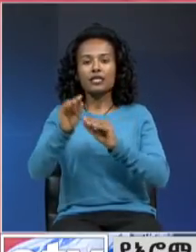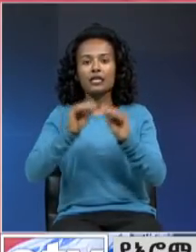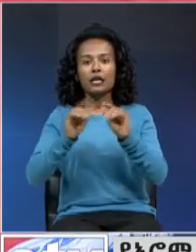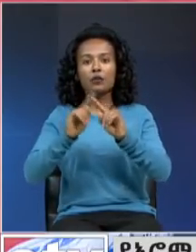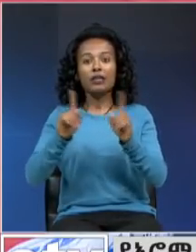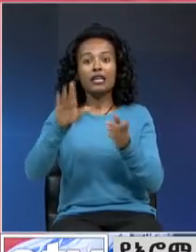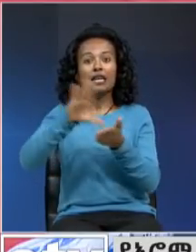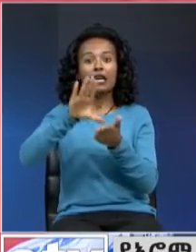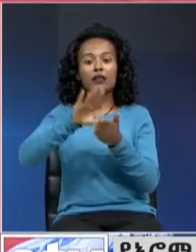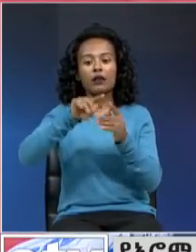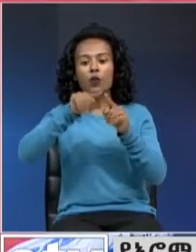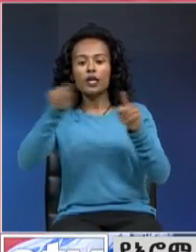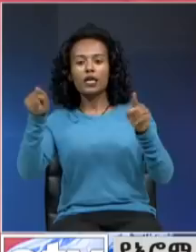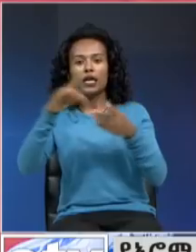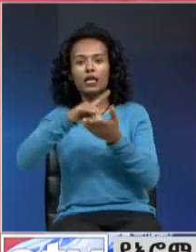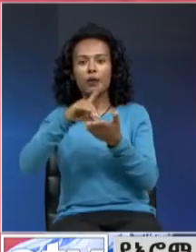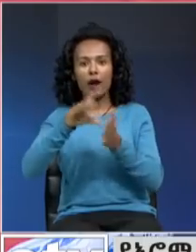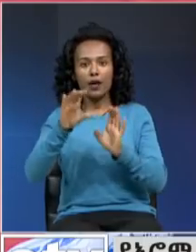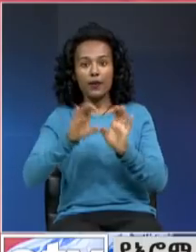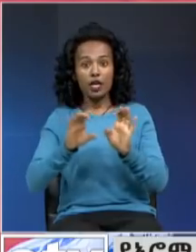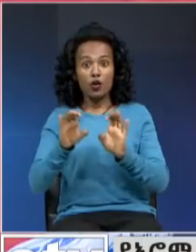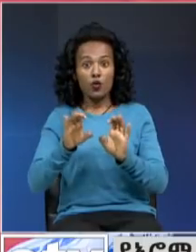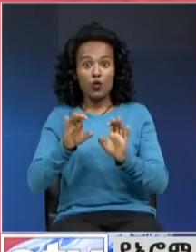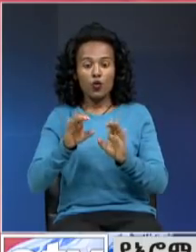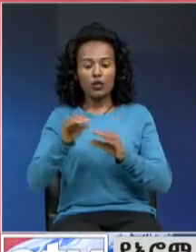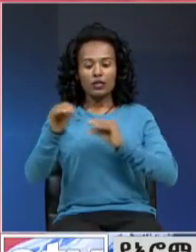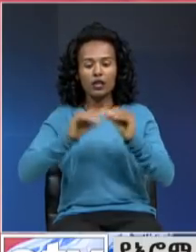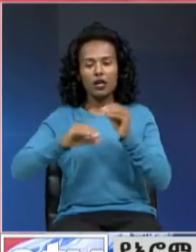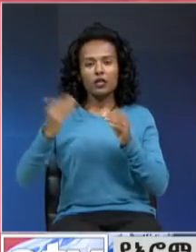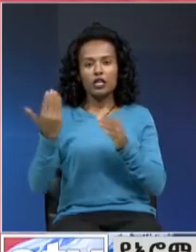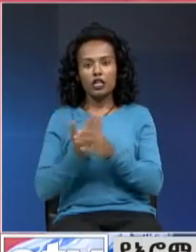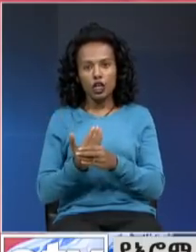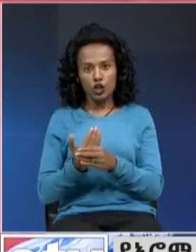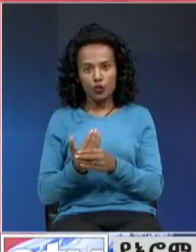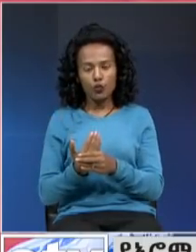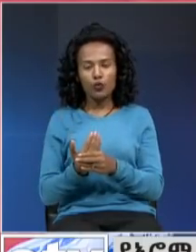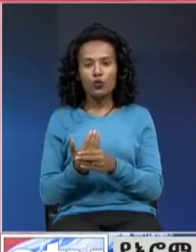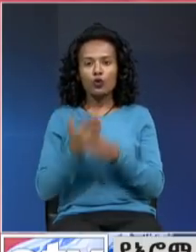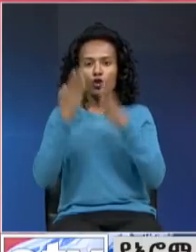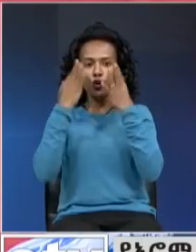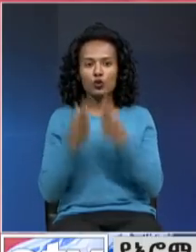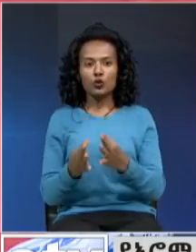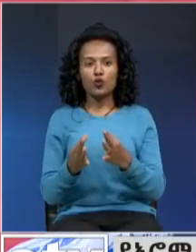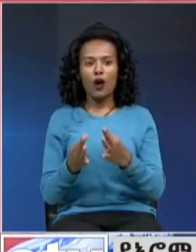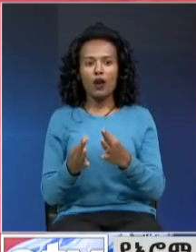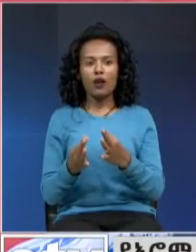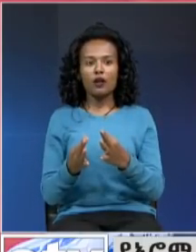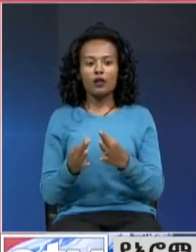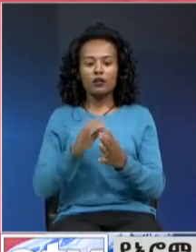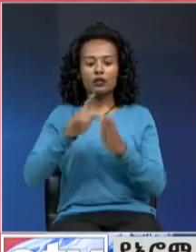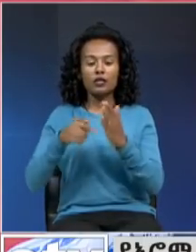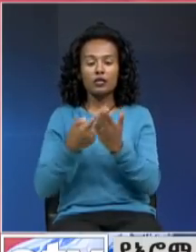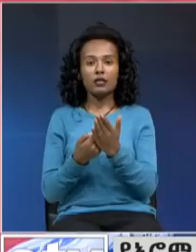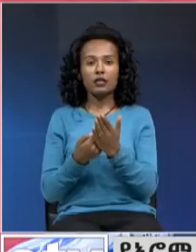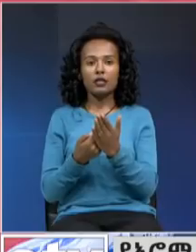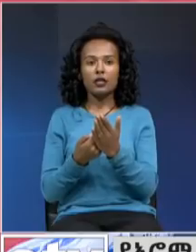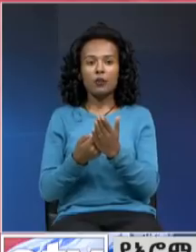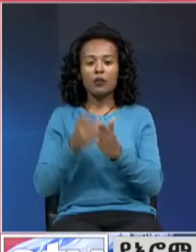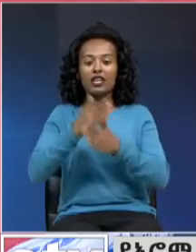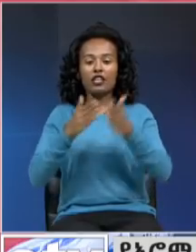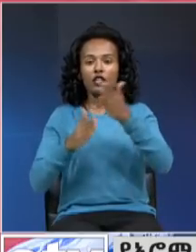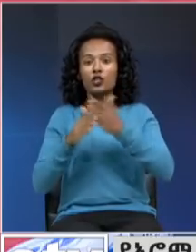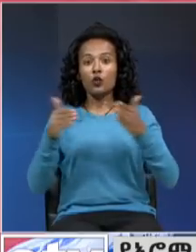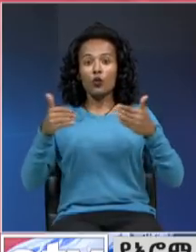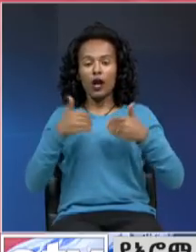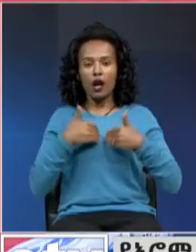በተለይ ከገጠር ወደ ከተማ የሚደረጉ እንቅስቃሴዎች እንዲገቱ እንዲገደቡ ተወስኗል። ስለዚህ በየደረጃው